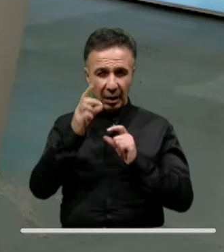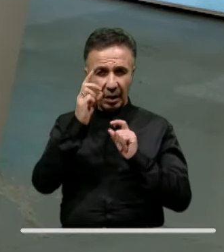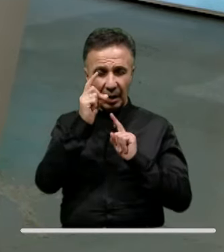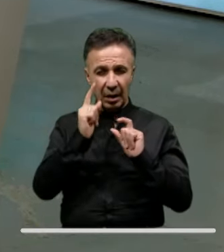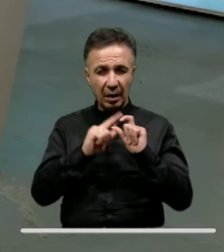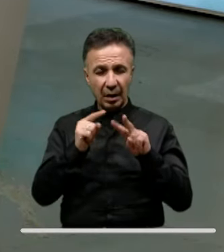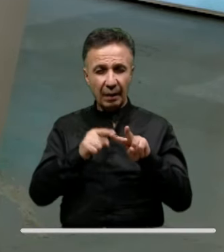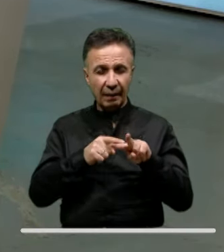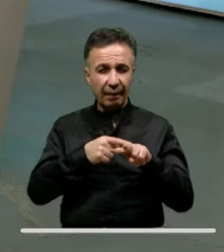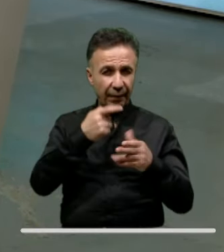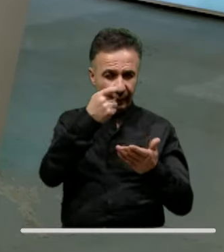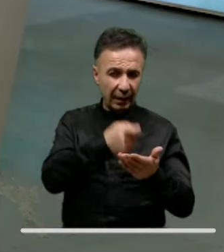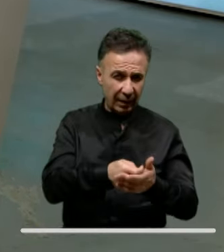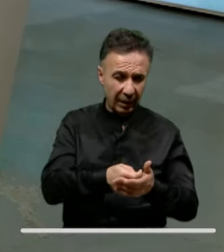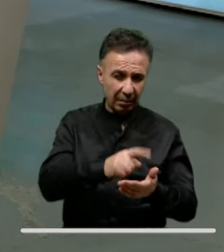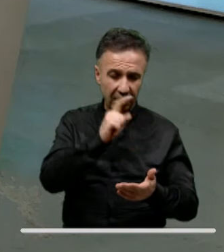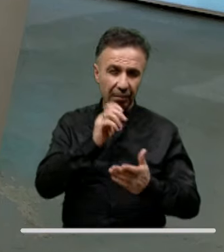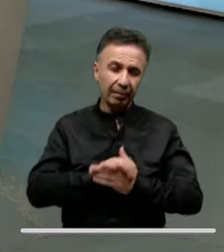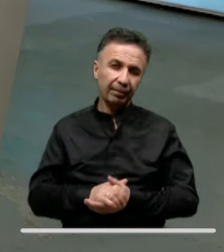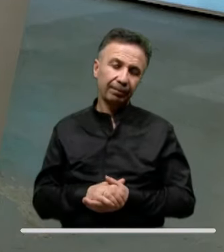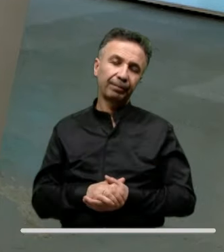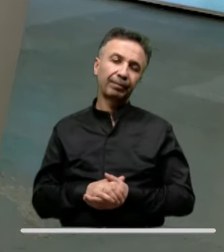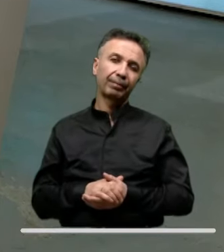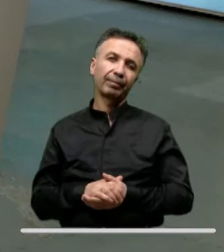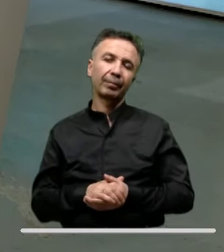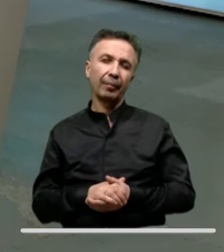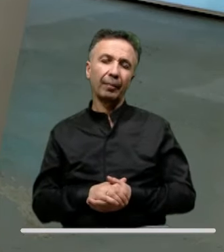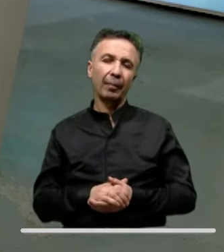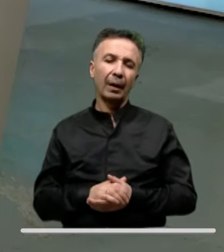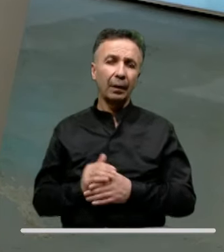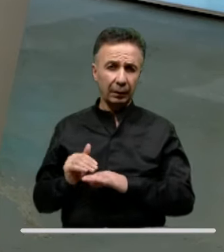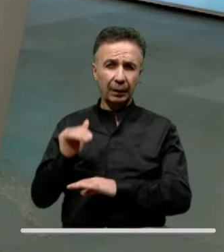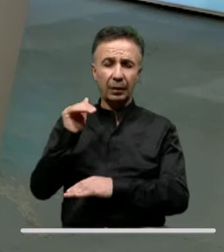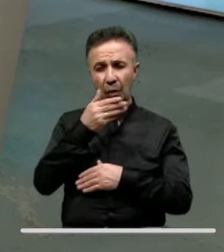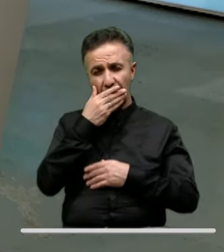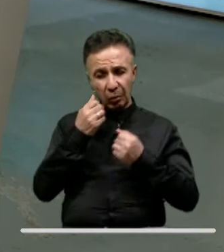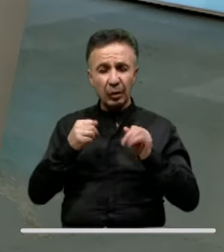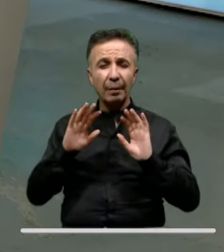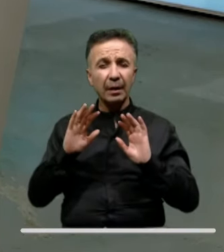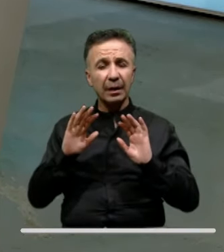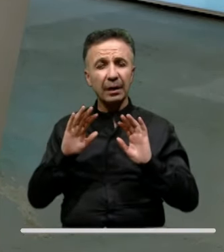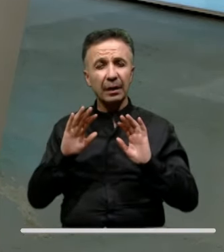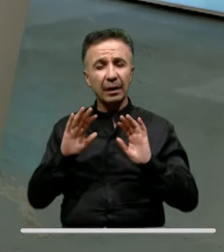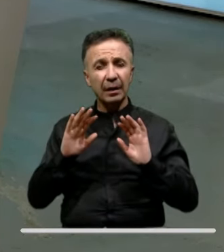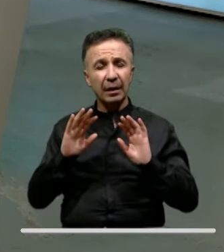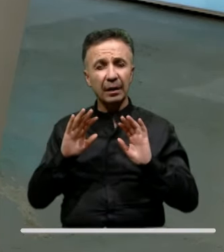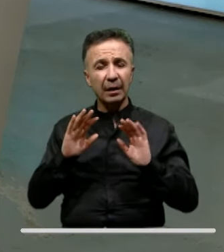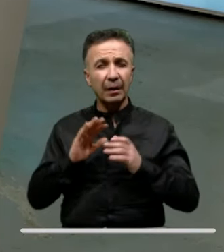hali hayatında fidyesi ödenmemiş anlıyorum ben. Doğru mu? Yani hayatta tutamadığı oruçlar var. Haliyle